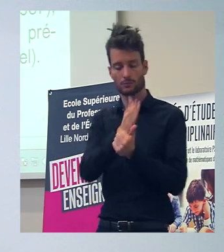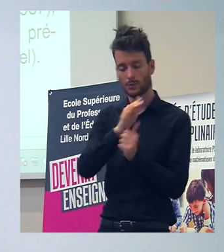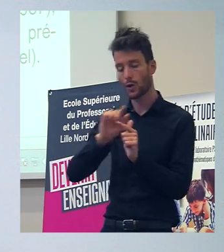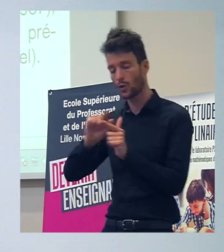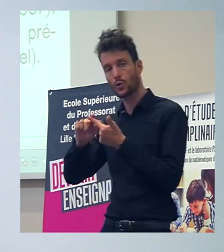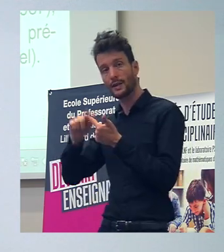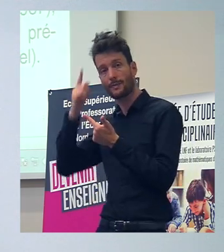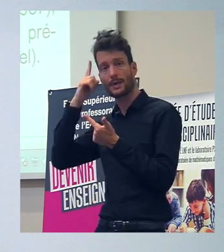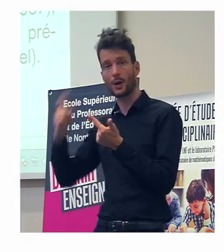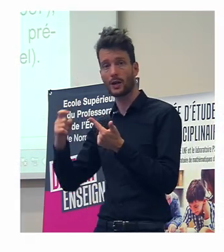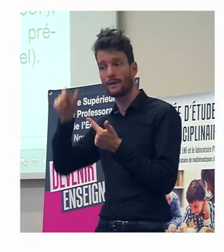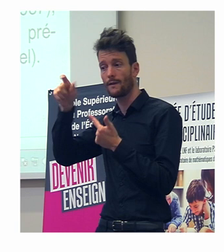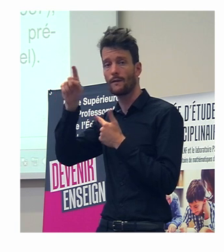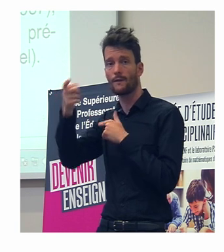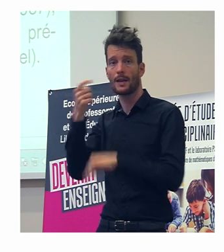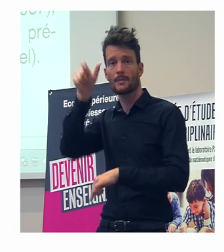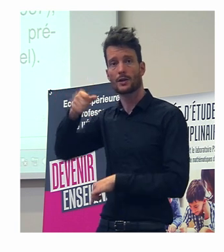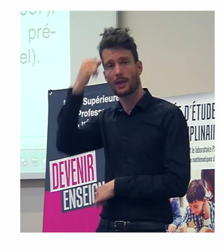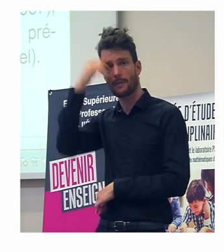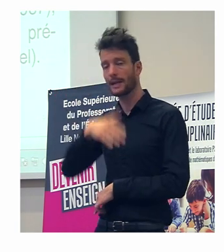est celle d'un Américain, Lawrence Kuhlberg,